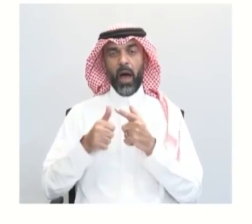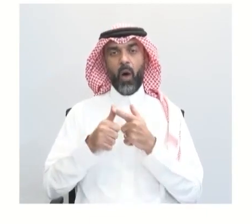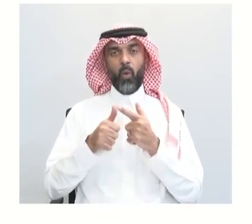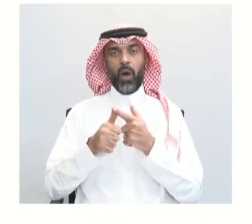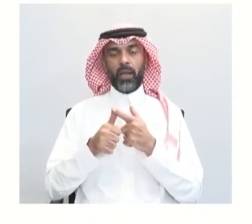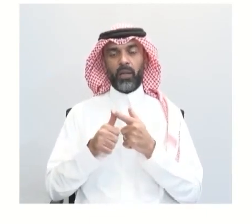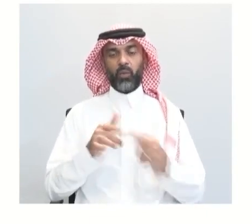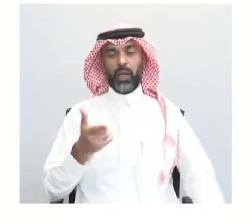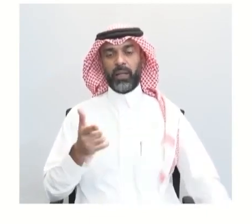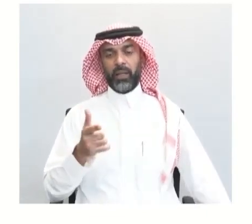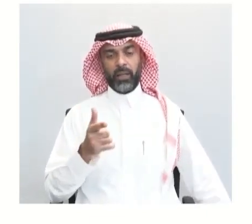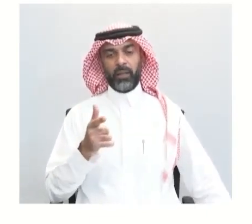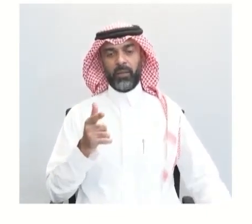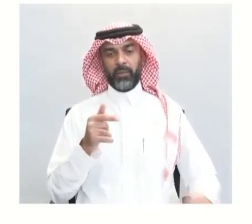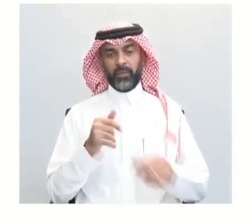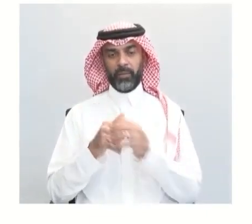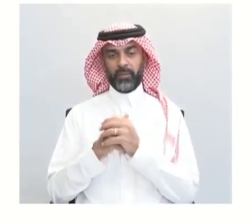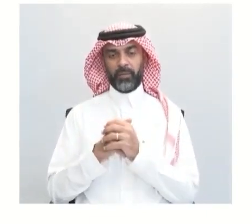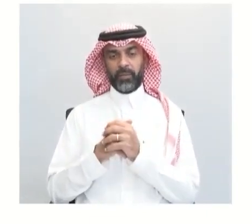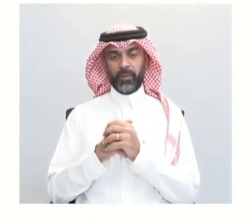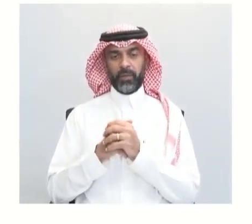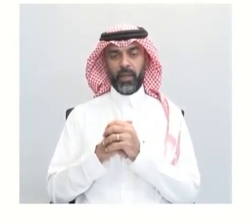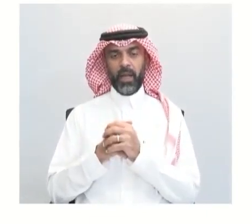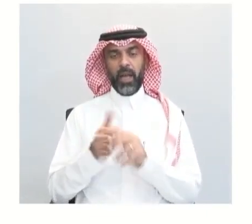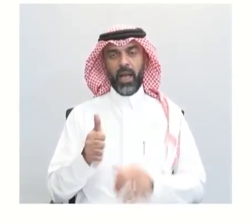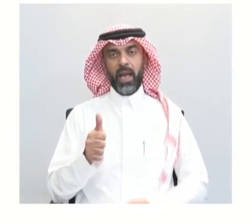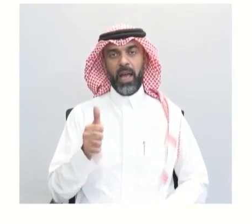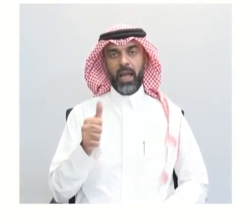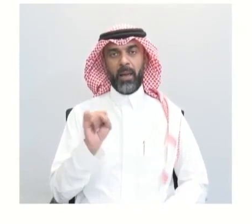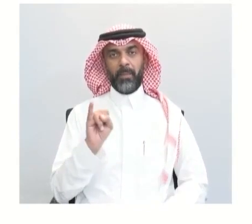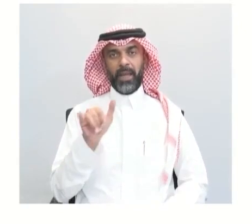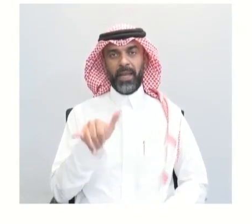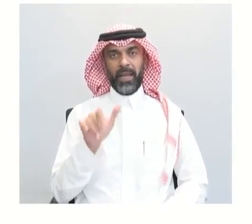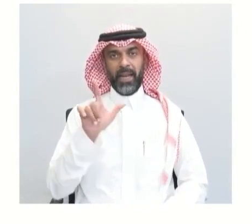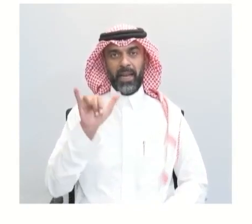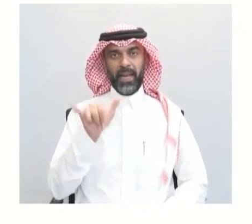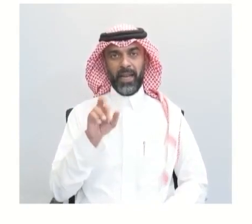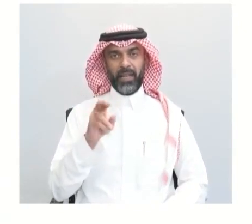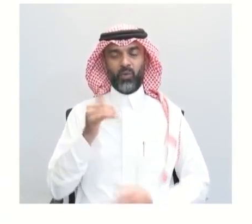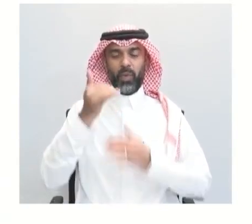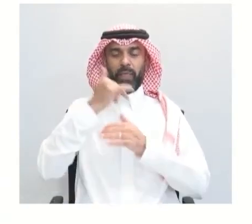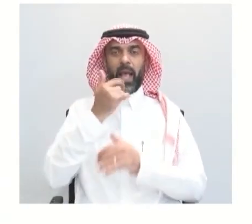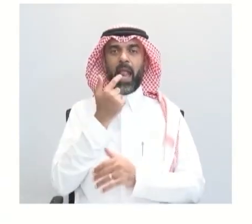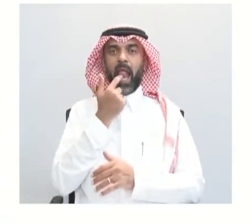يتم ذلك من خلال اميليز اللعاب الذي يتواجد تحت